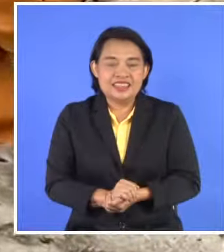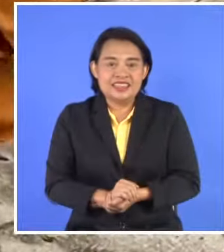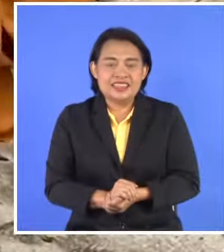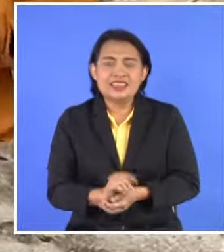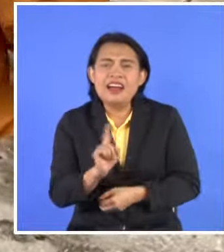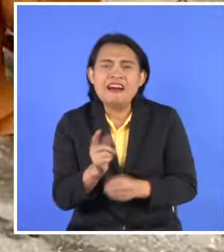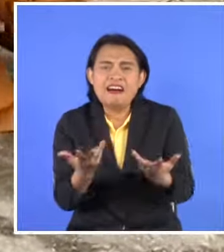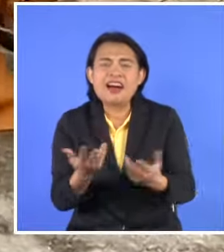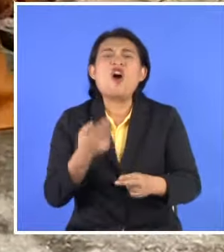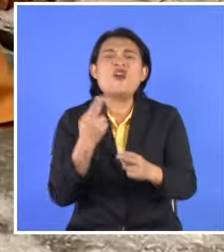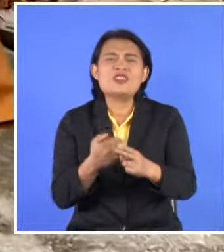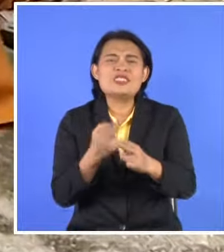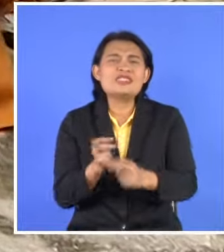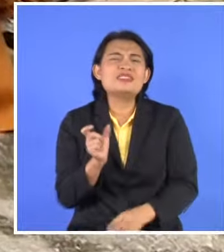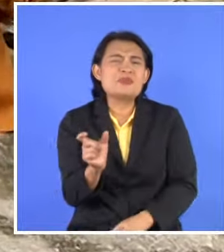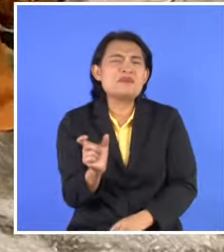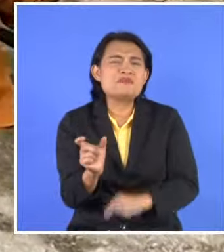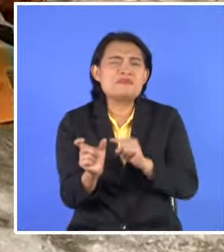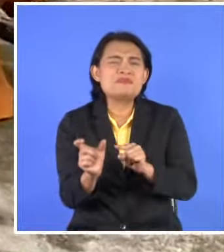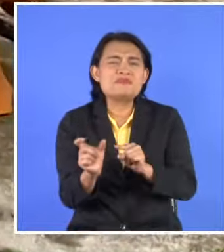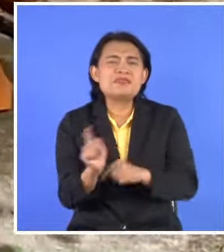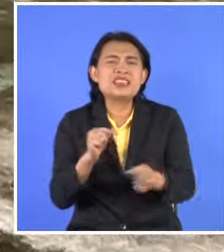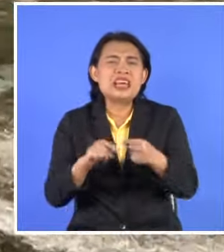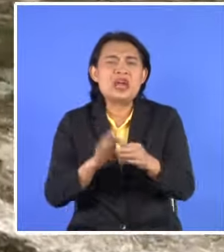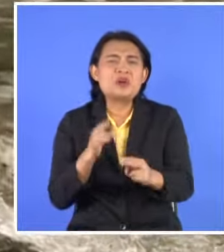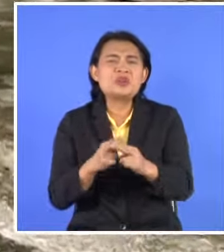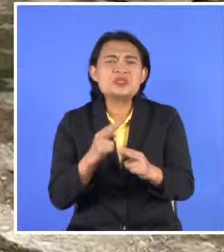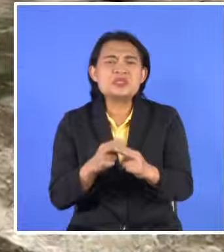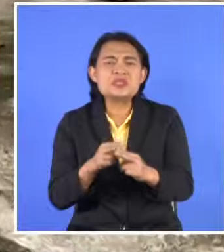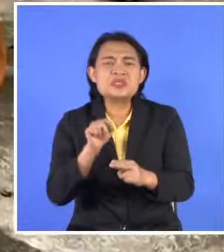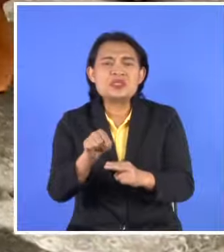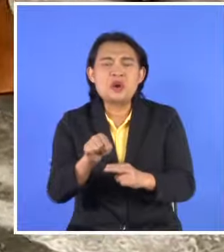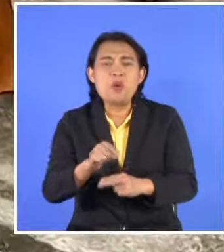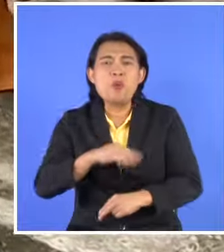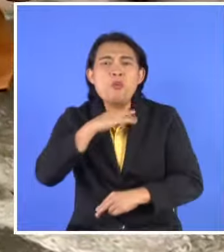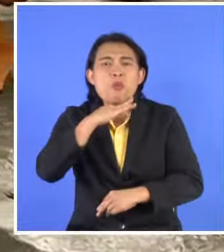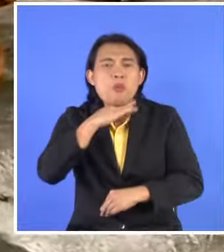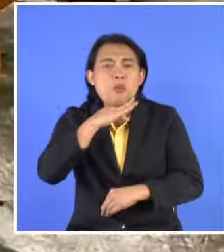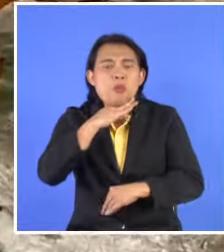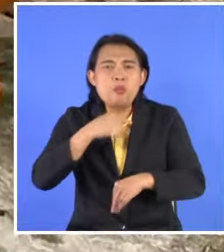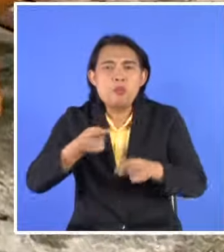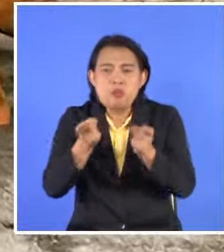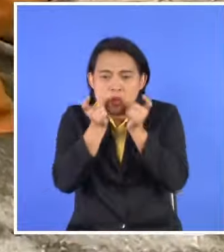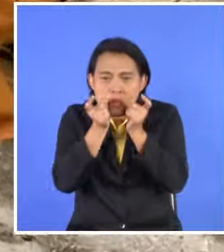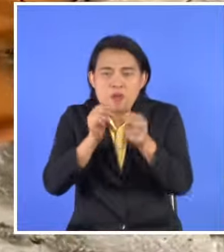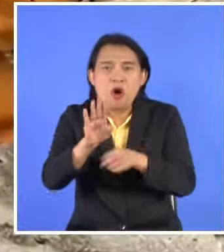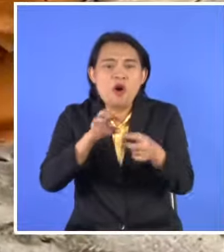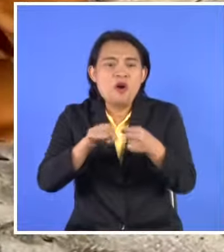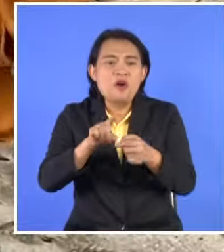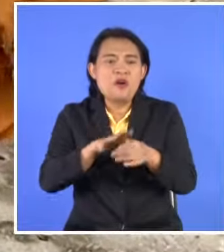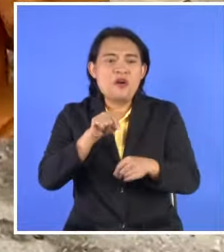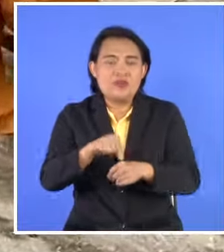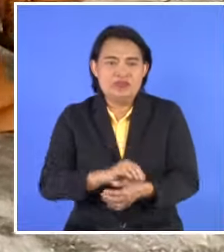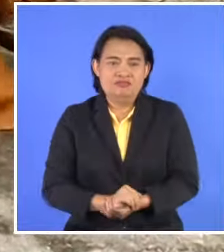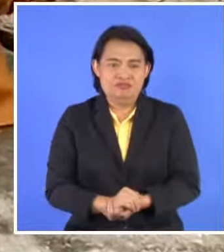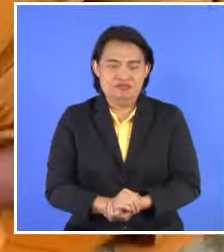กันมก็ว่าเอ๊มันไปเกี่ยวข้องกันยังไงหมูป่าชื่อแพนเค้กกินทุเรียนเป็นว่าเล่นว่าอย่างงั้นโอ้โหดูนะขนาด